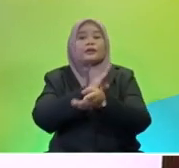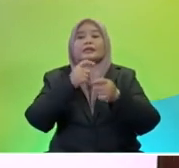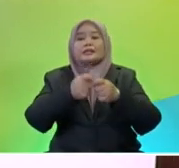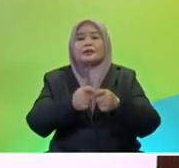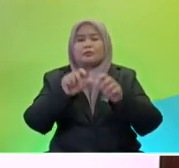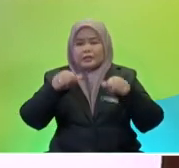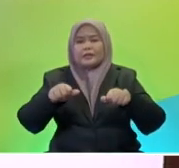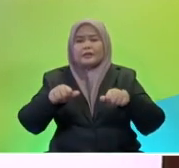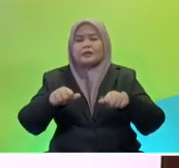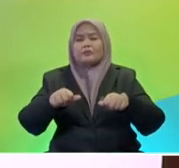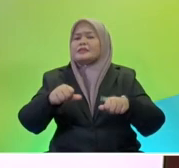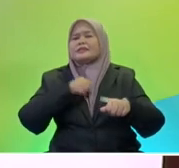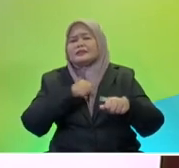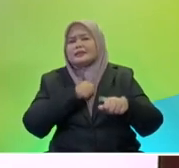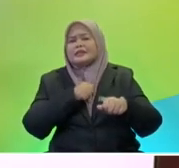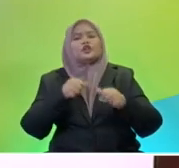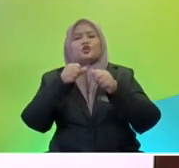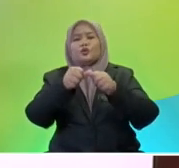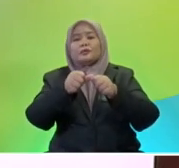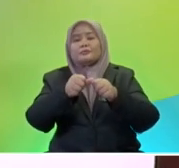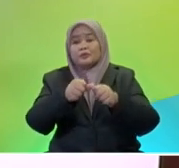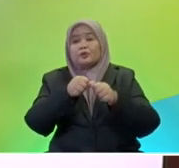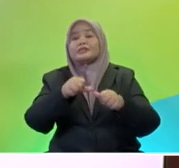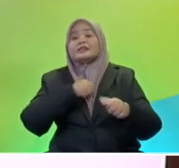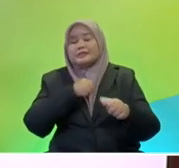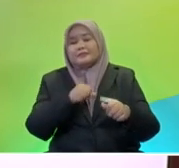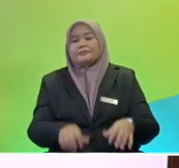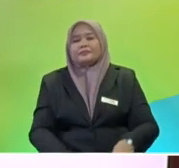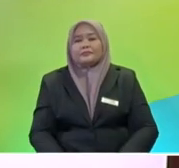sendiri ya kreativity sendiri untuk